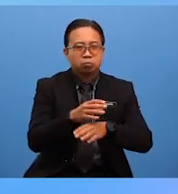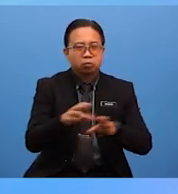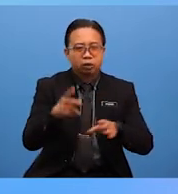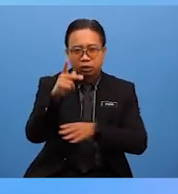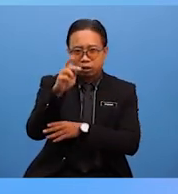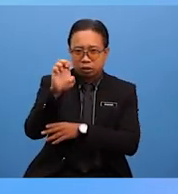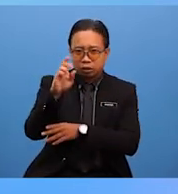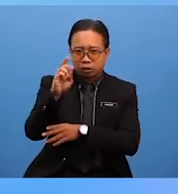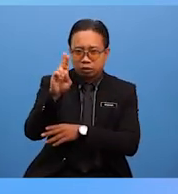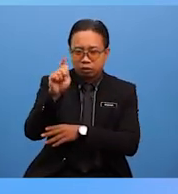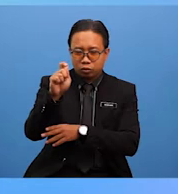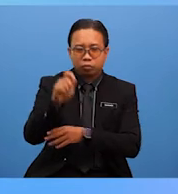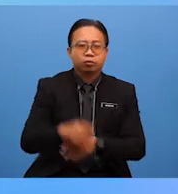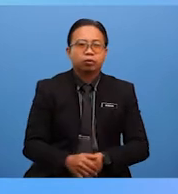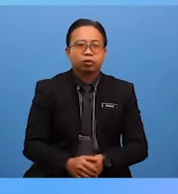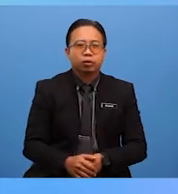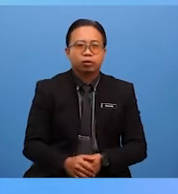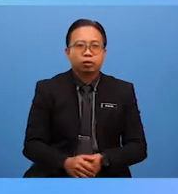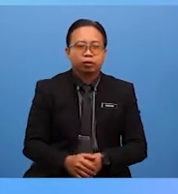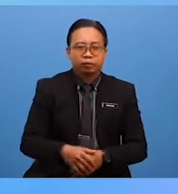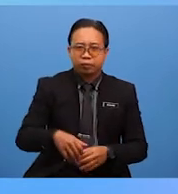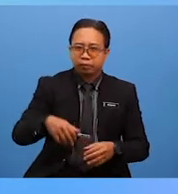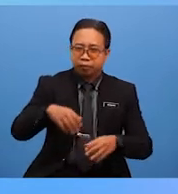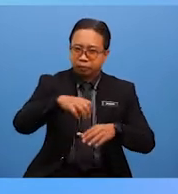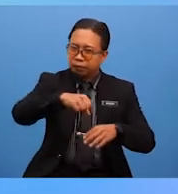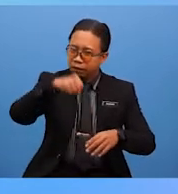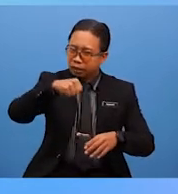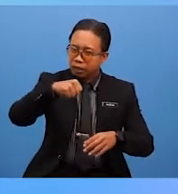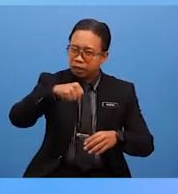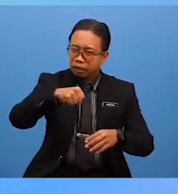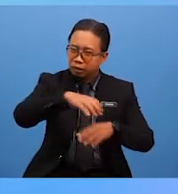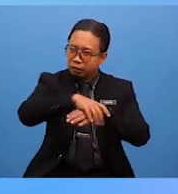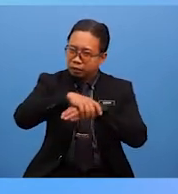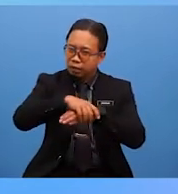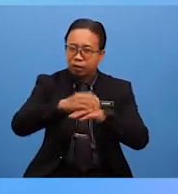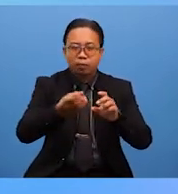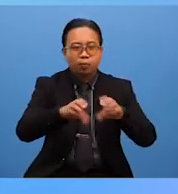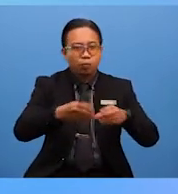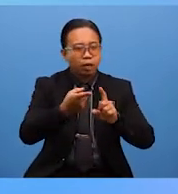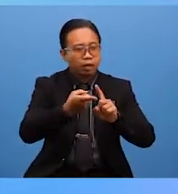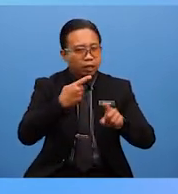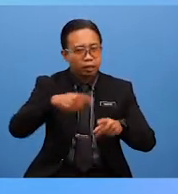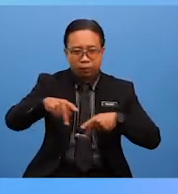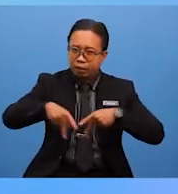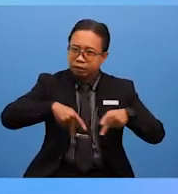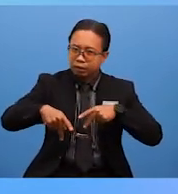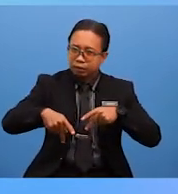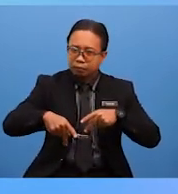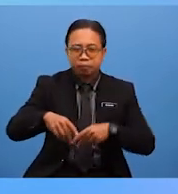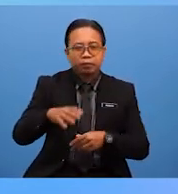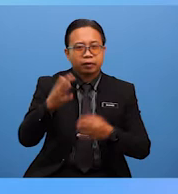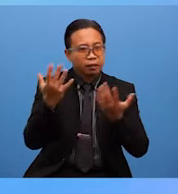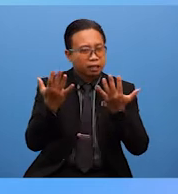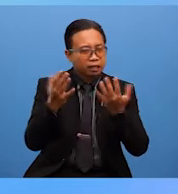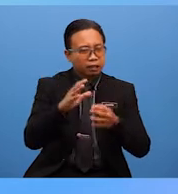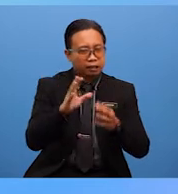pakaian manakala pemegangnya Pule diperbuat daripada plastik supaya tangan kita tidak